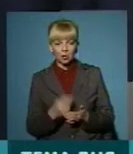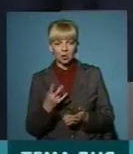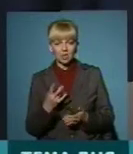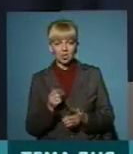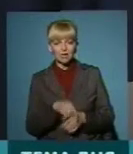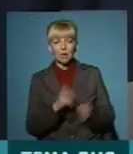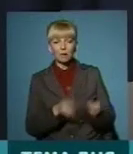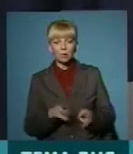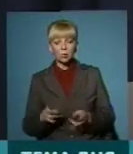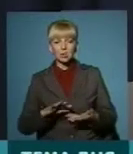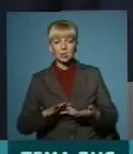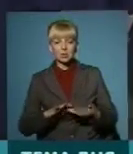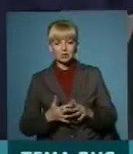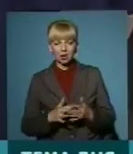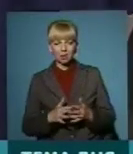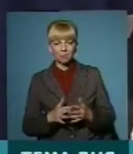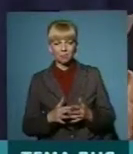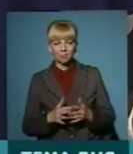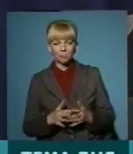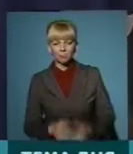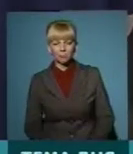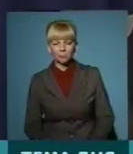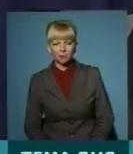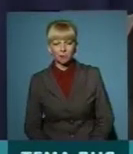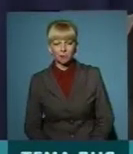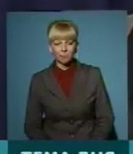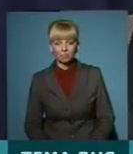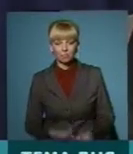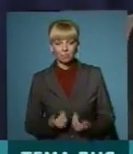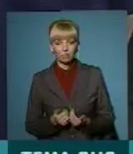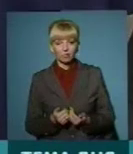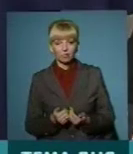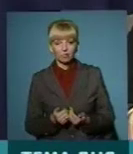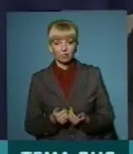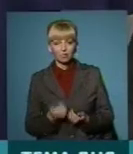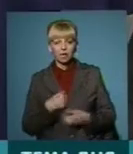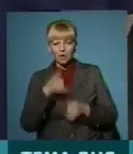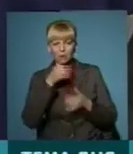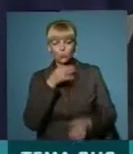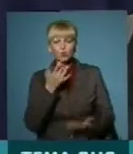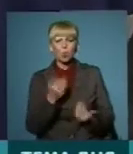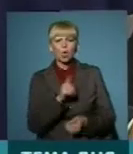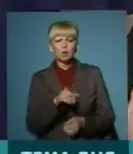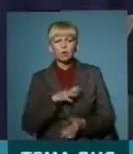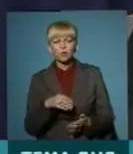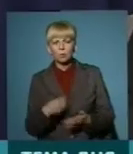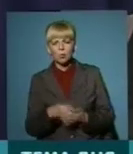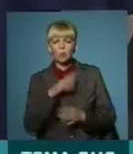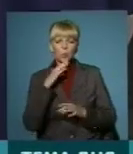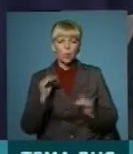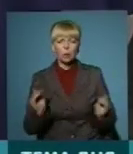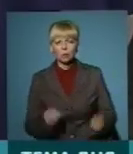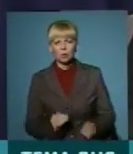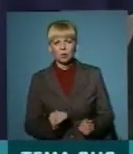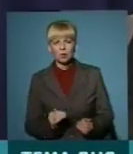ті постраждалі села? Ні, не володію. Тут я не готовий був до цього. Да, не володію, я не можу сказати, скільки там був бюджет. Много більше. Ну, я думаю,